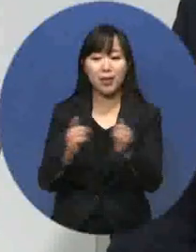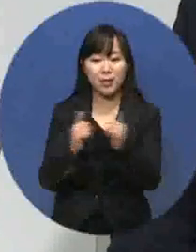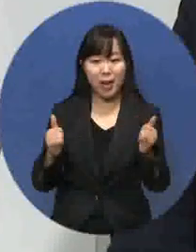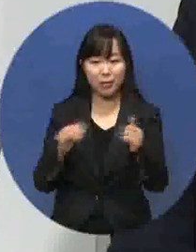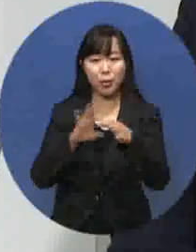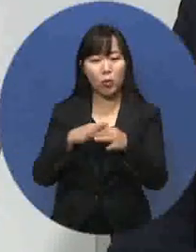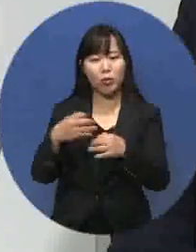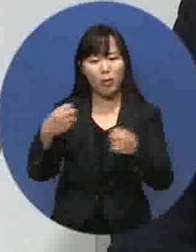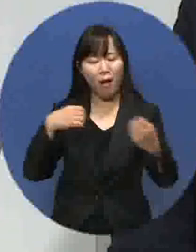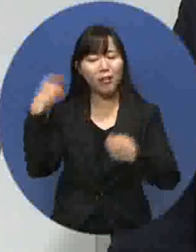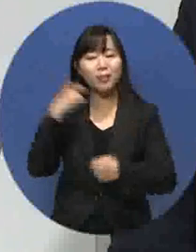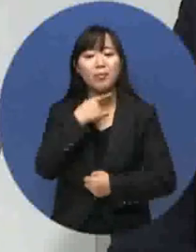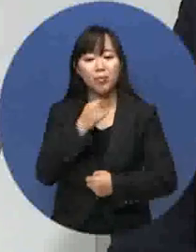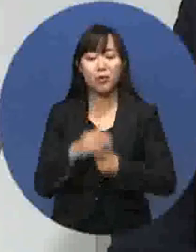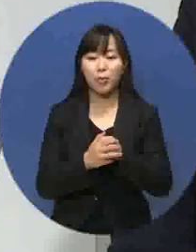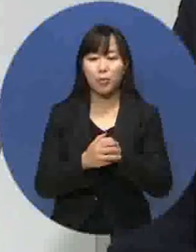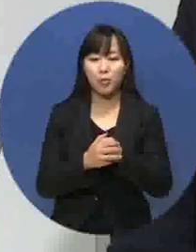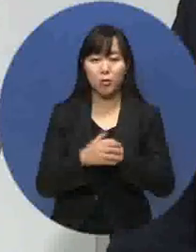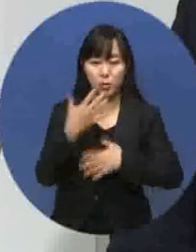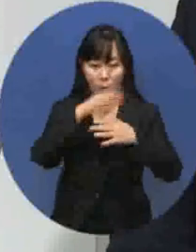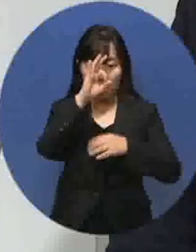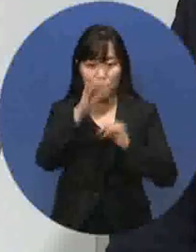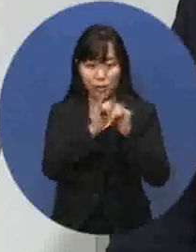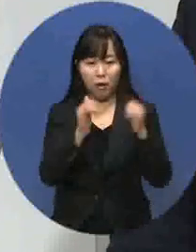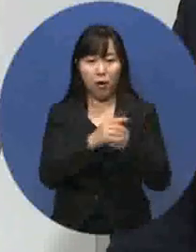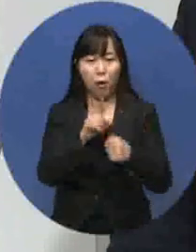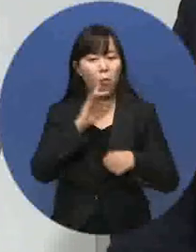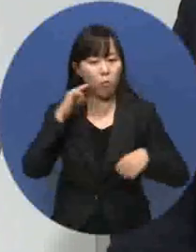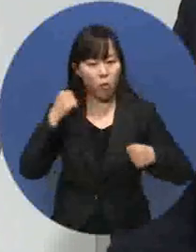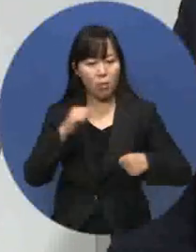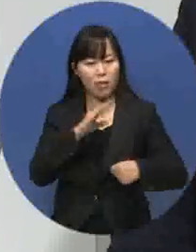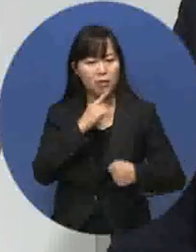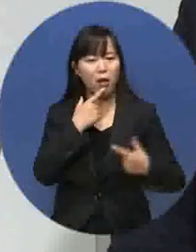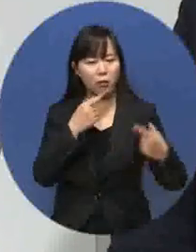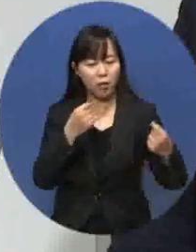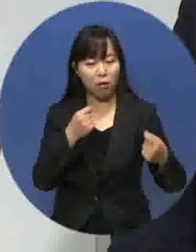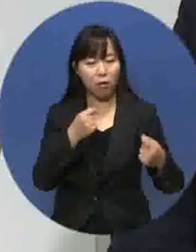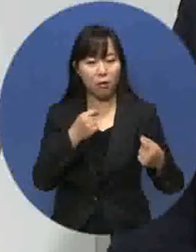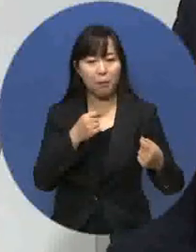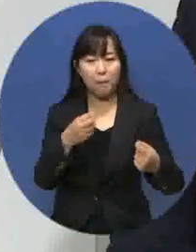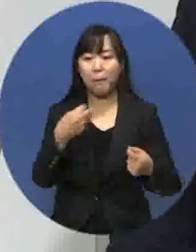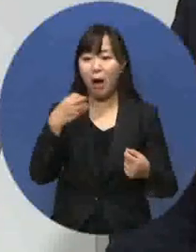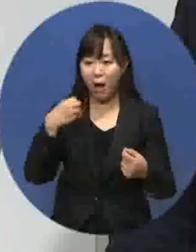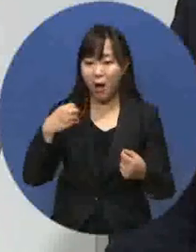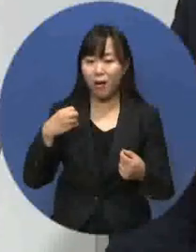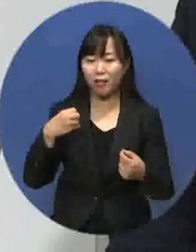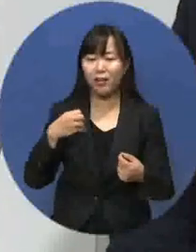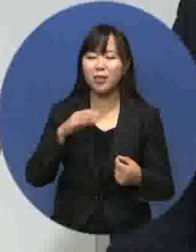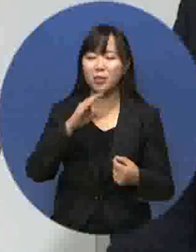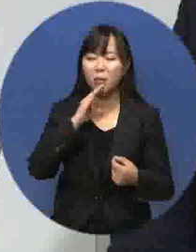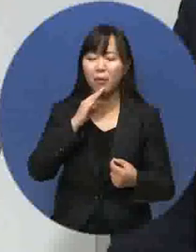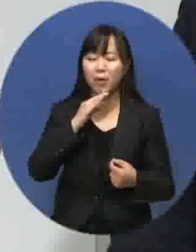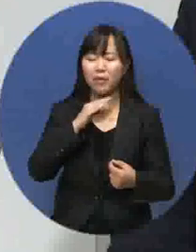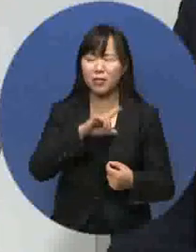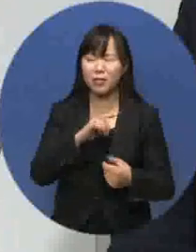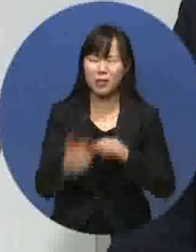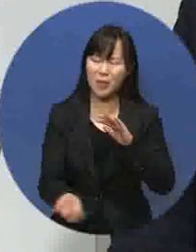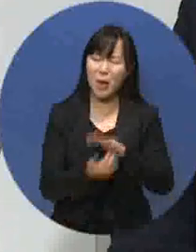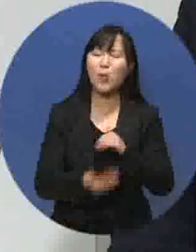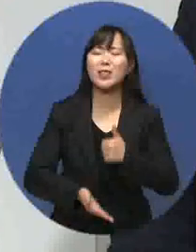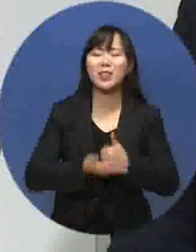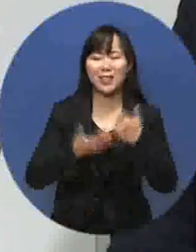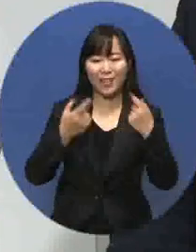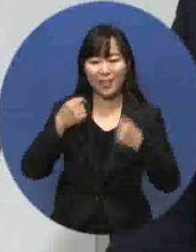관객들에게는 저 사람 연기하면 진짜 같다라는 얘기 듣는 게 배우에게 최고의 칭찬이라고 생각합니다.